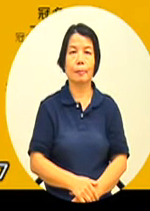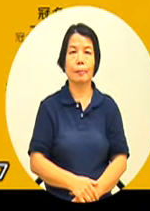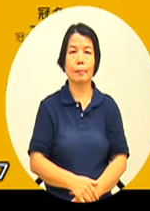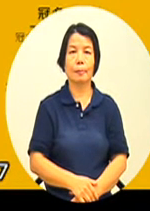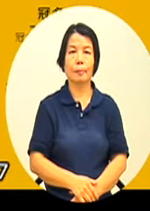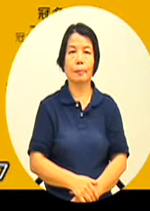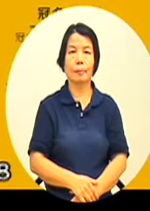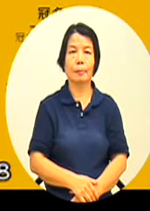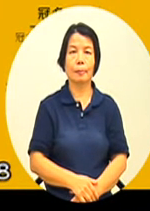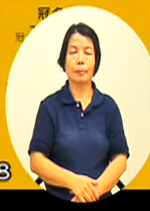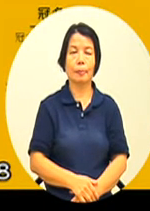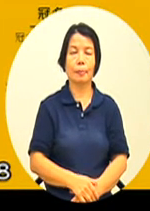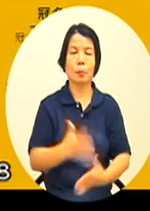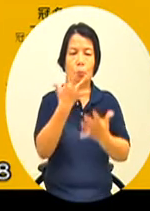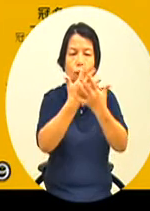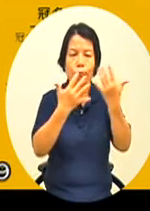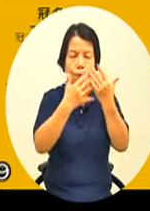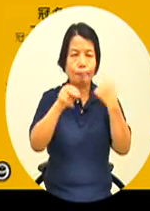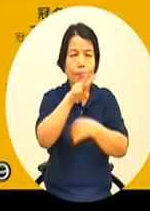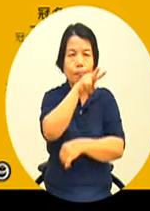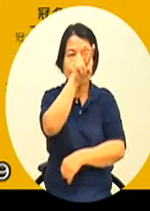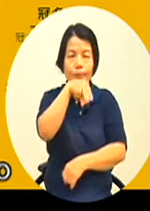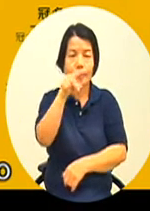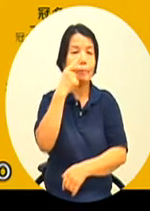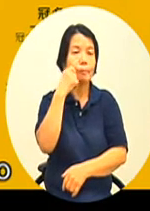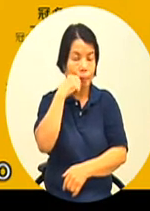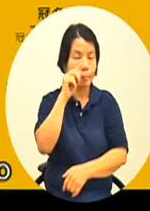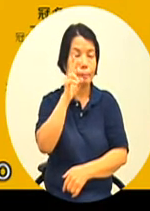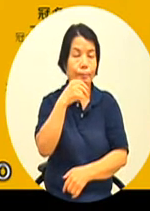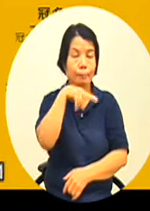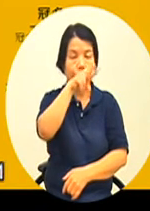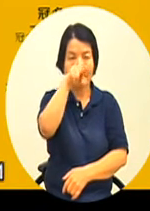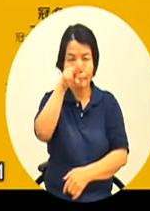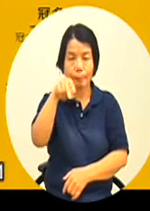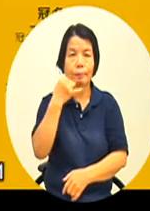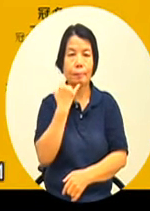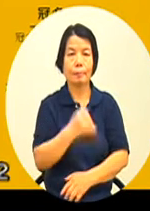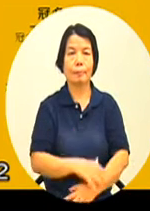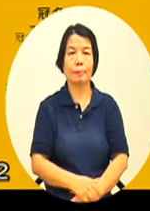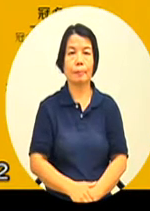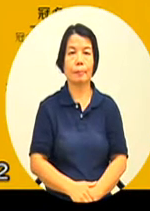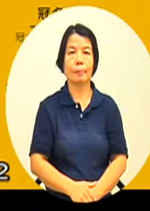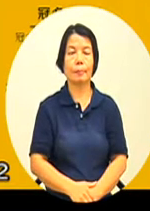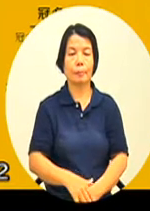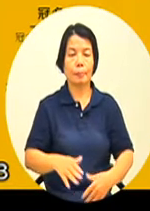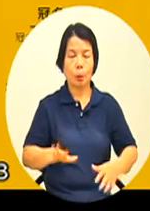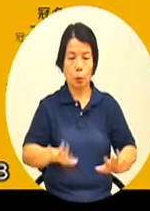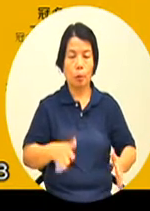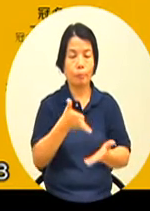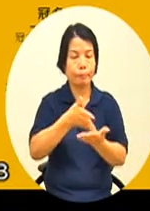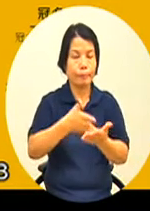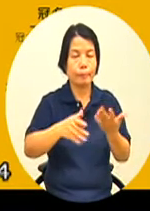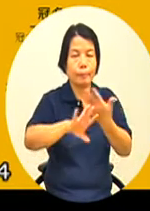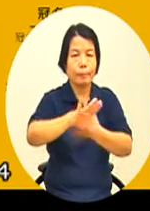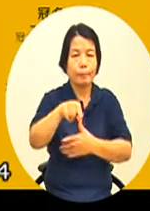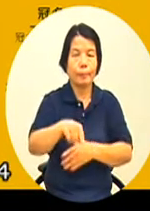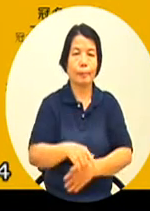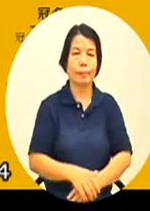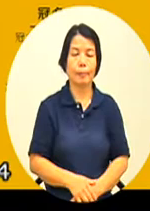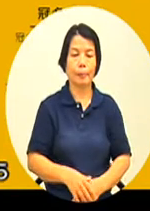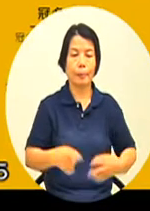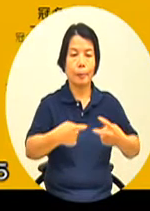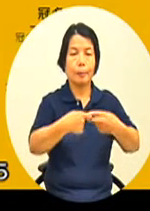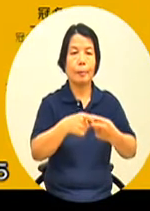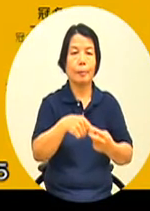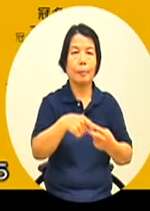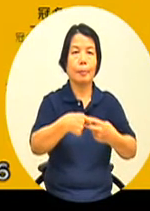这个网上都有了，你们有兴趣自己上网去看。我现在讲的是今天另外一个议题，如果以李克勇